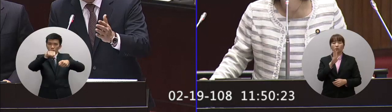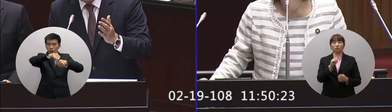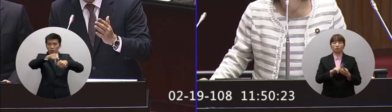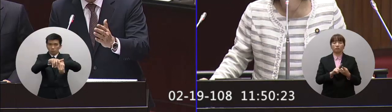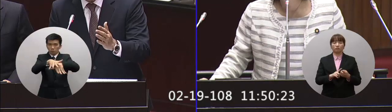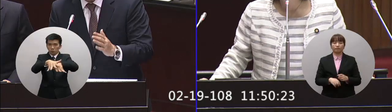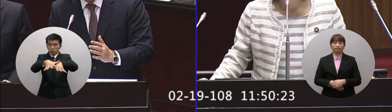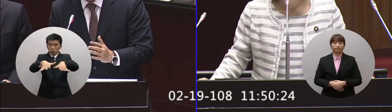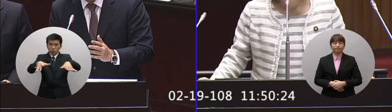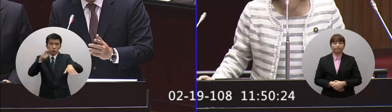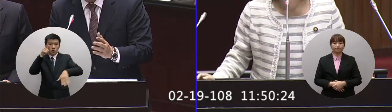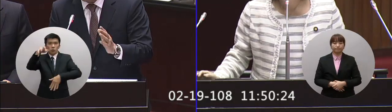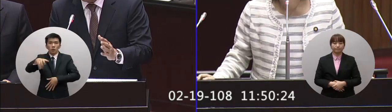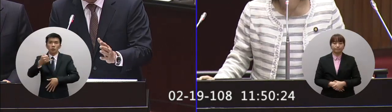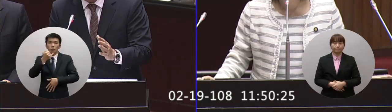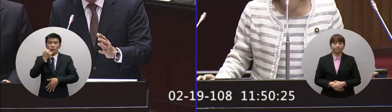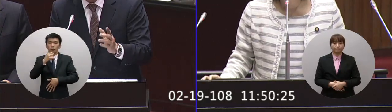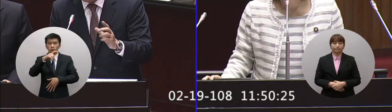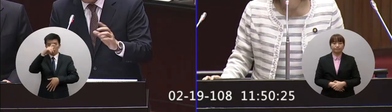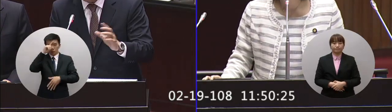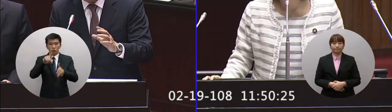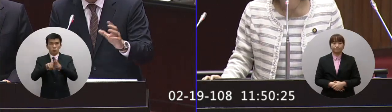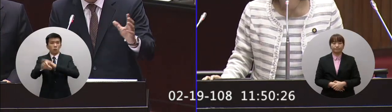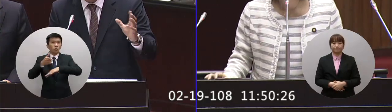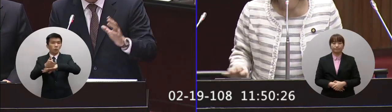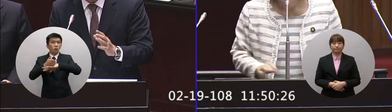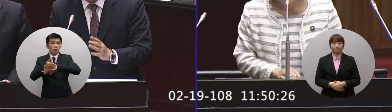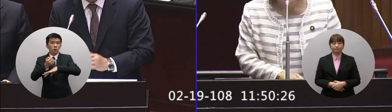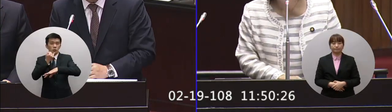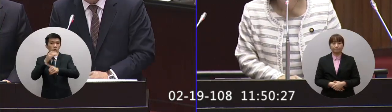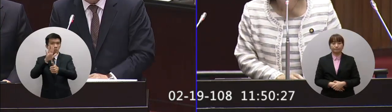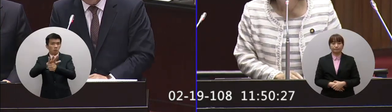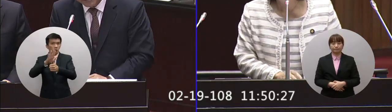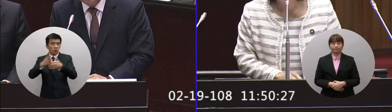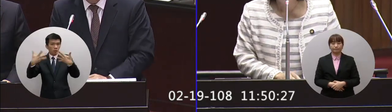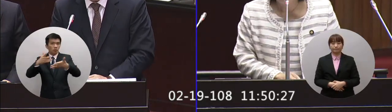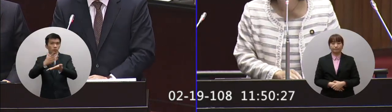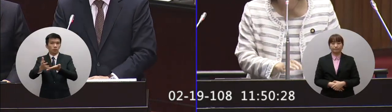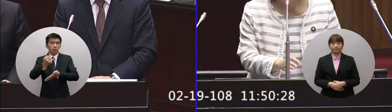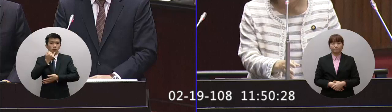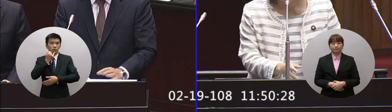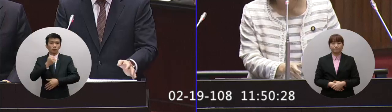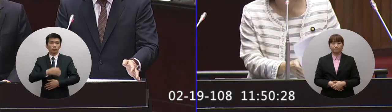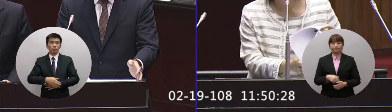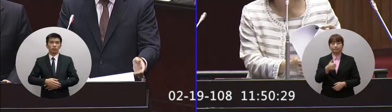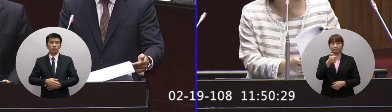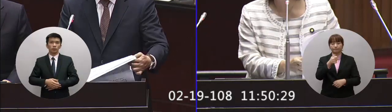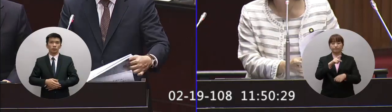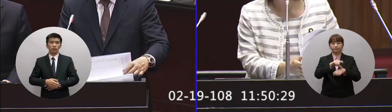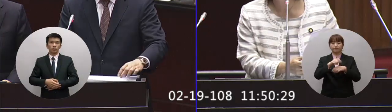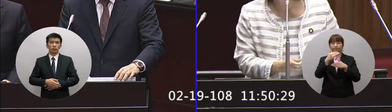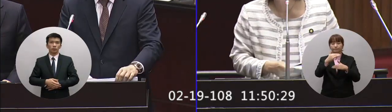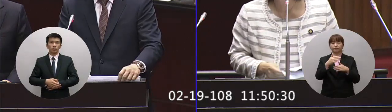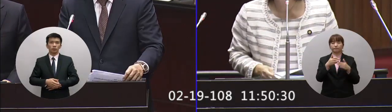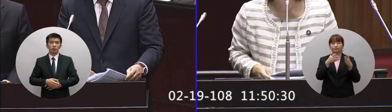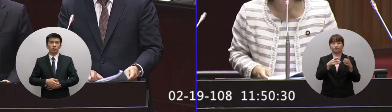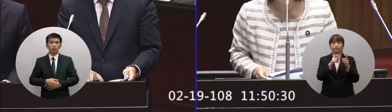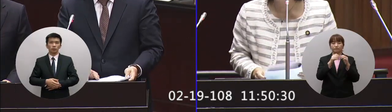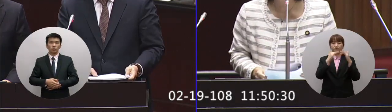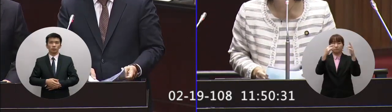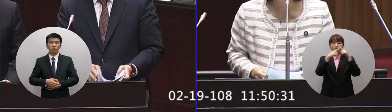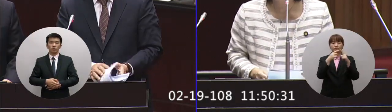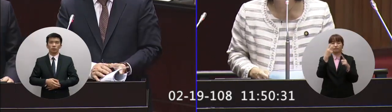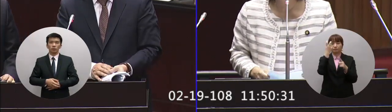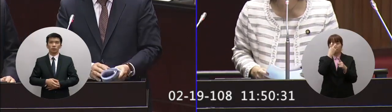是专线的这个部分，其实有一些要是解决到相当大的部分的延长。 好，谢谢。因为时间的关系，我成人监护变得没办